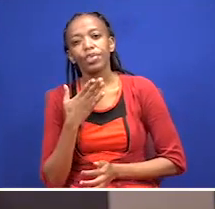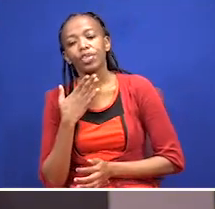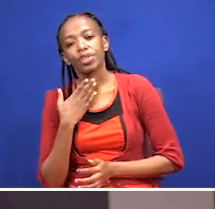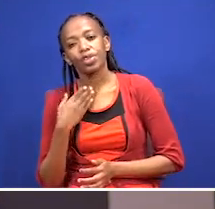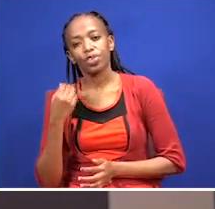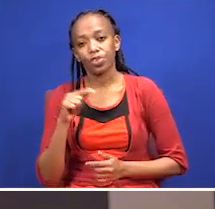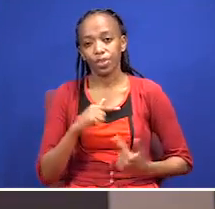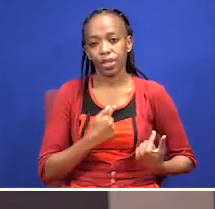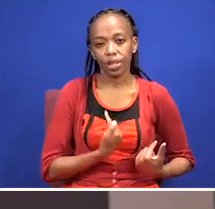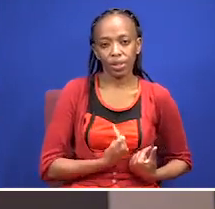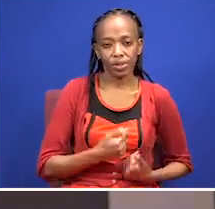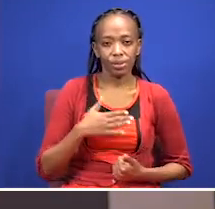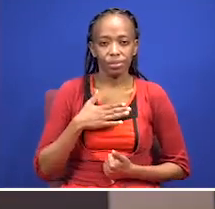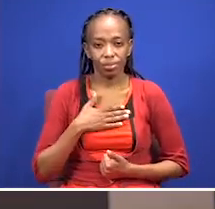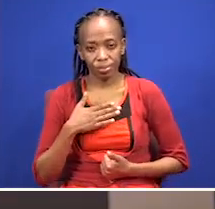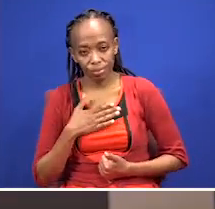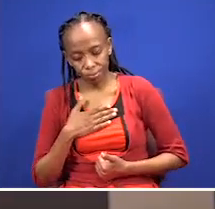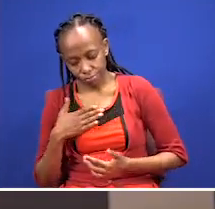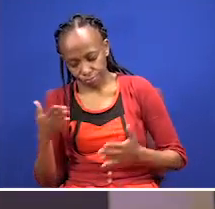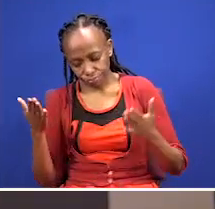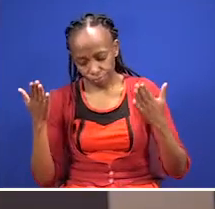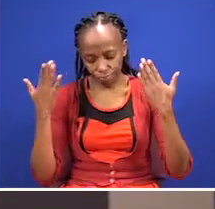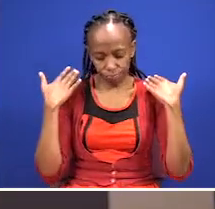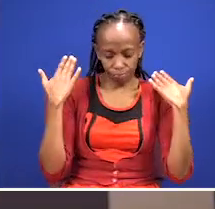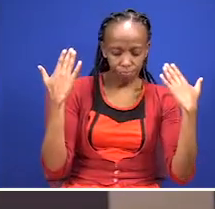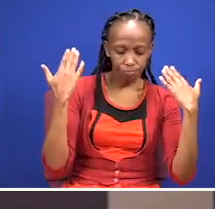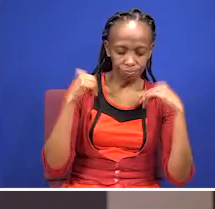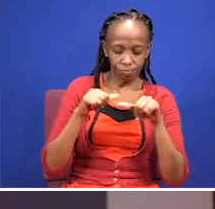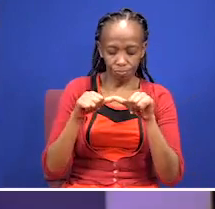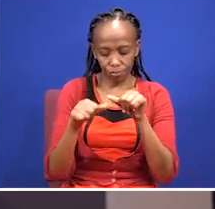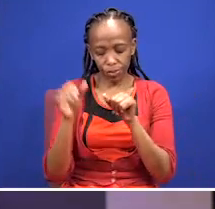utai moyo wangu milele tabaki kwa wewe tu